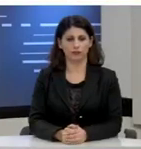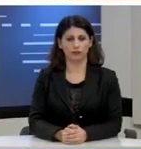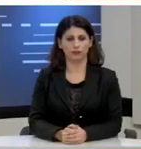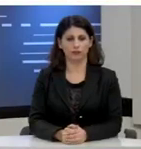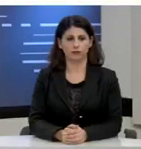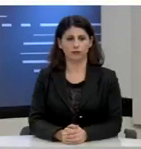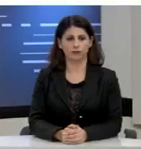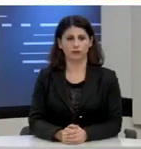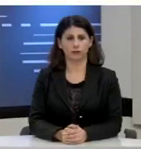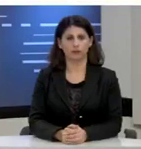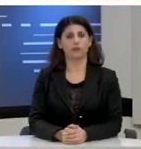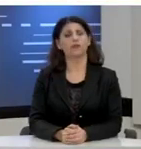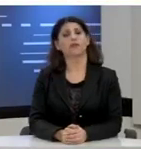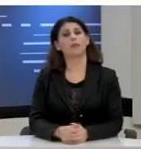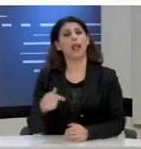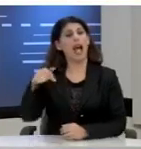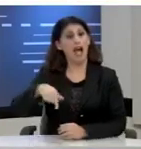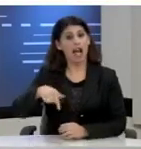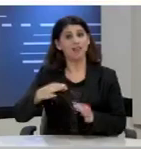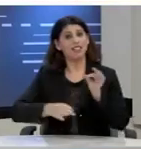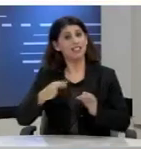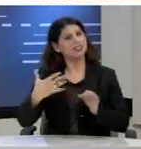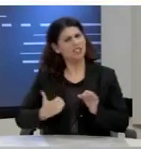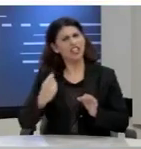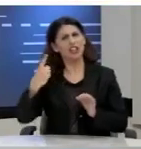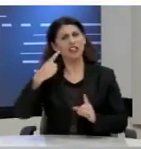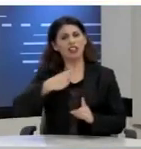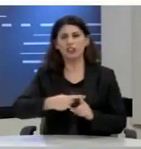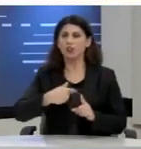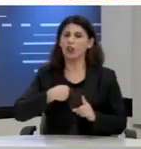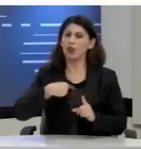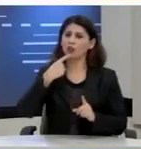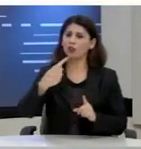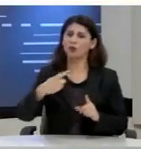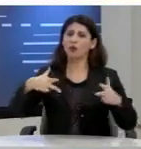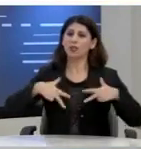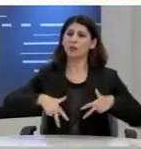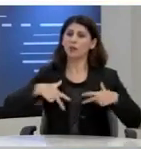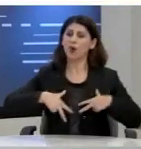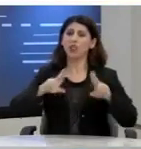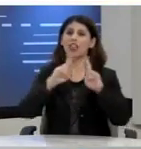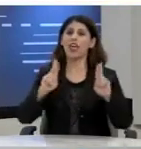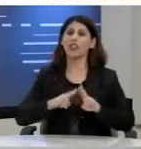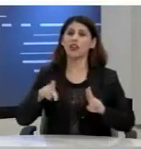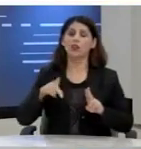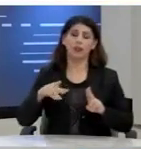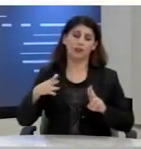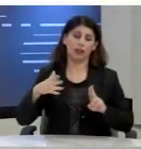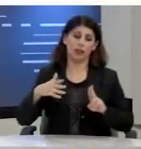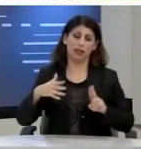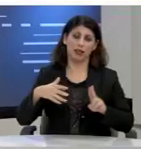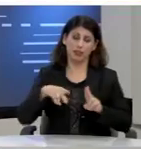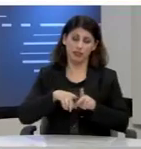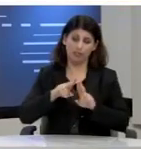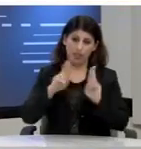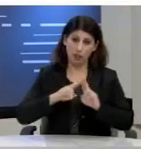Έχει και ένα καλό αυτή η συζήτηση και θα το πω ως Υπουργός Διεθνών Σχέσεων και Εξωτερικής Πολιτικής.